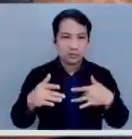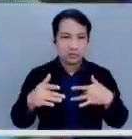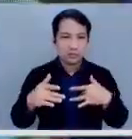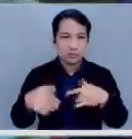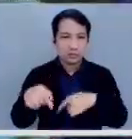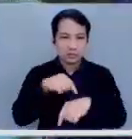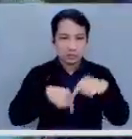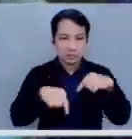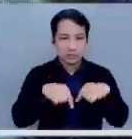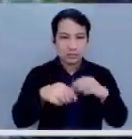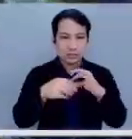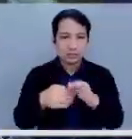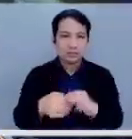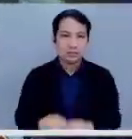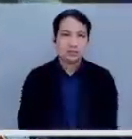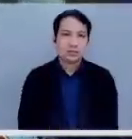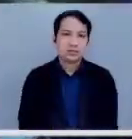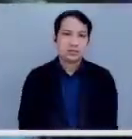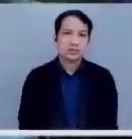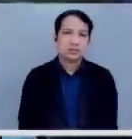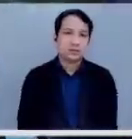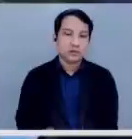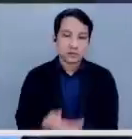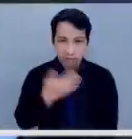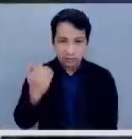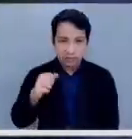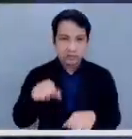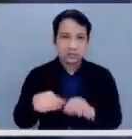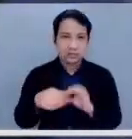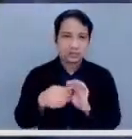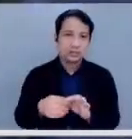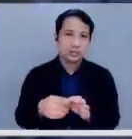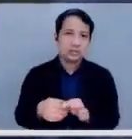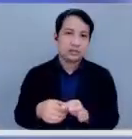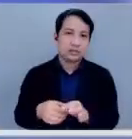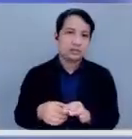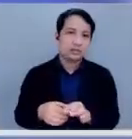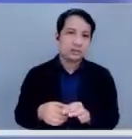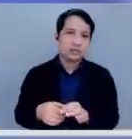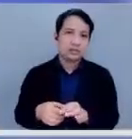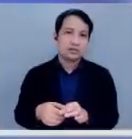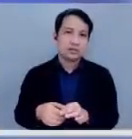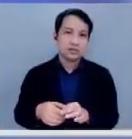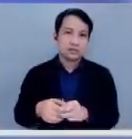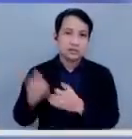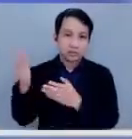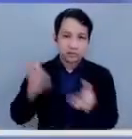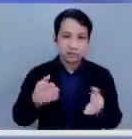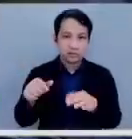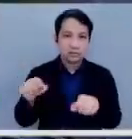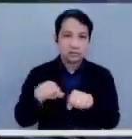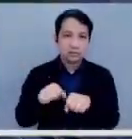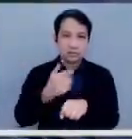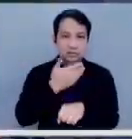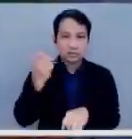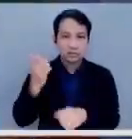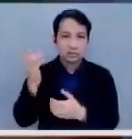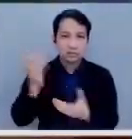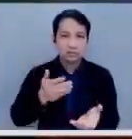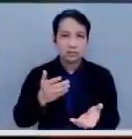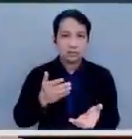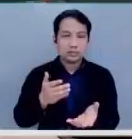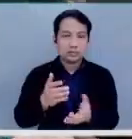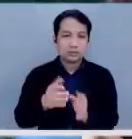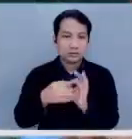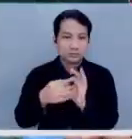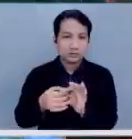naman ako po. Sir Martin, anong bestseller nyo sa ngayon sa inyong mga produkto? Actually, lahat ng dinala namin is bestseller yan. Ah. Oo. Ito,